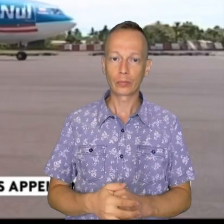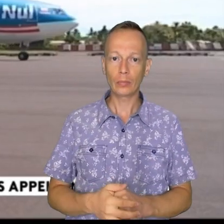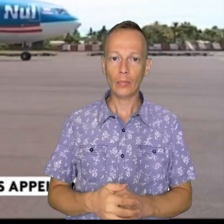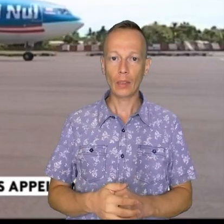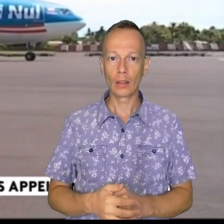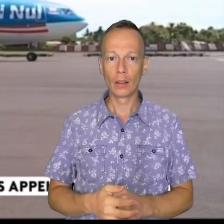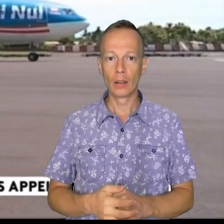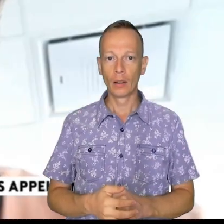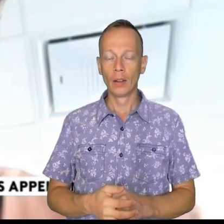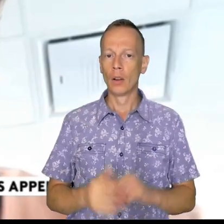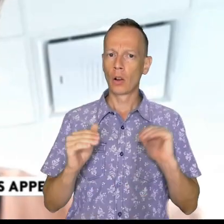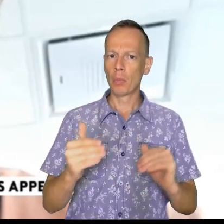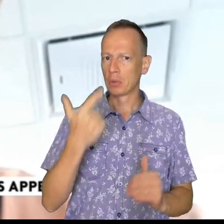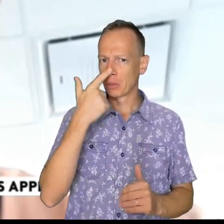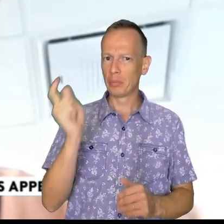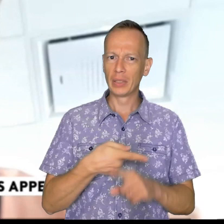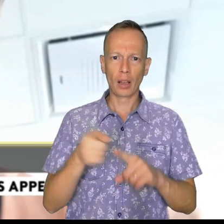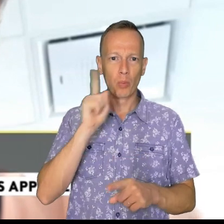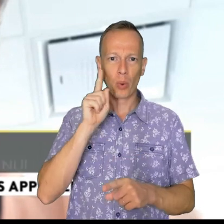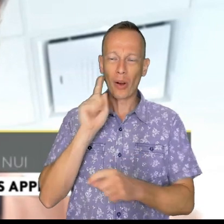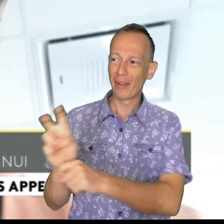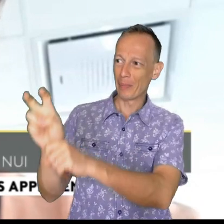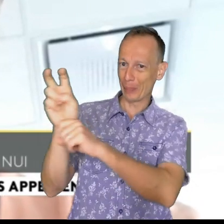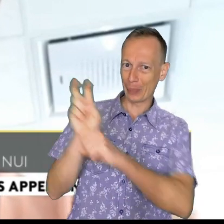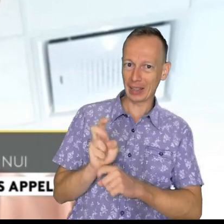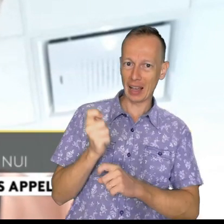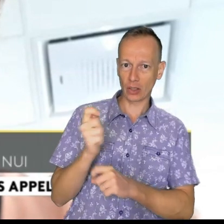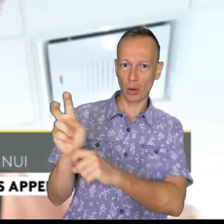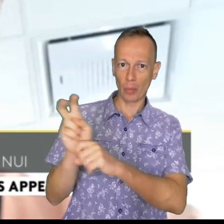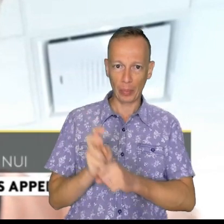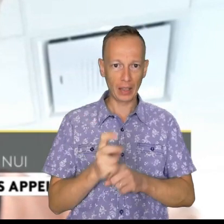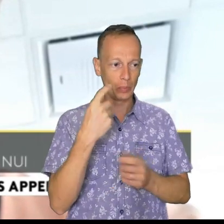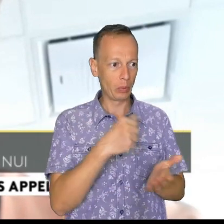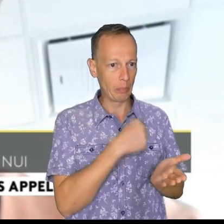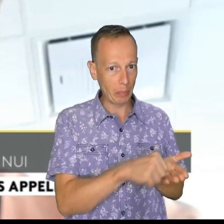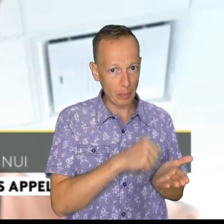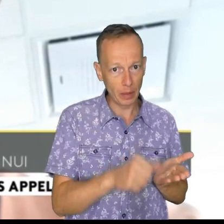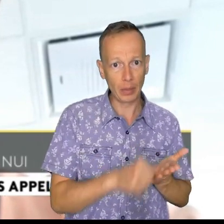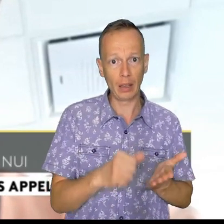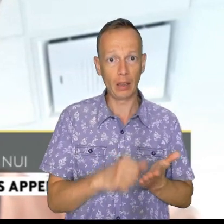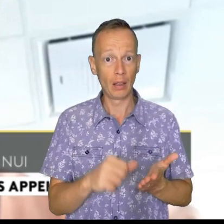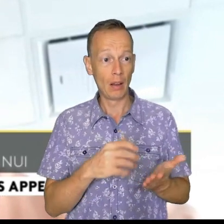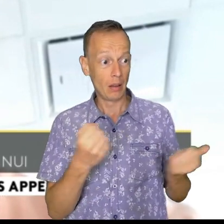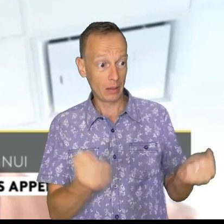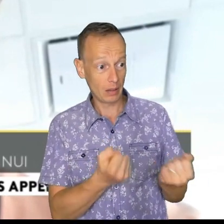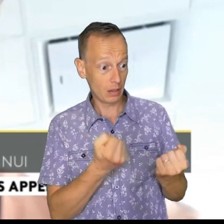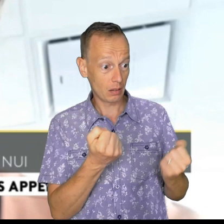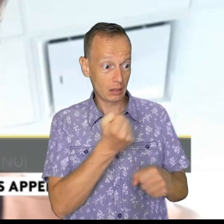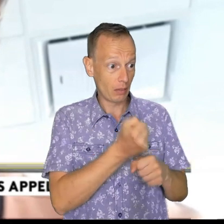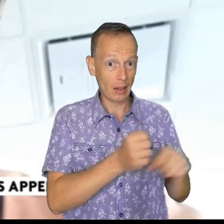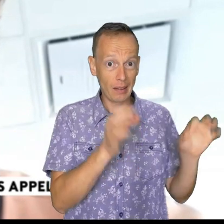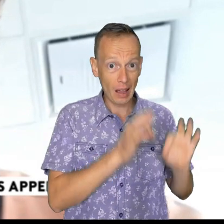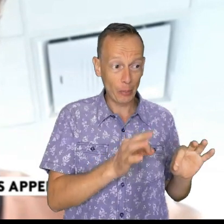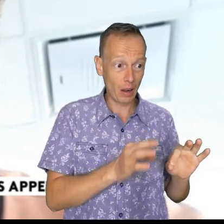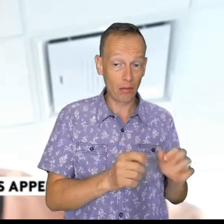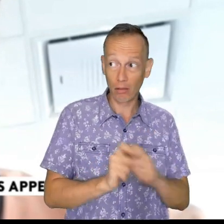anomalie d'emprunter pour financer des pertes futures et puis de l'activité qui n'existe pas, parce qu'après, il faudra rattraper, il